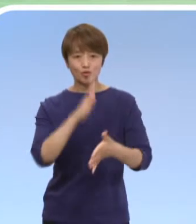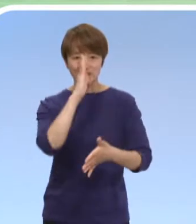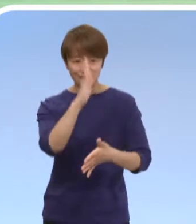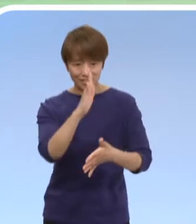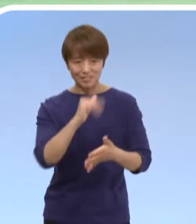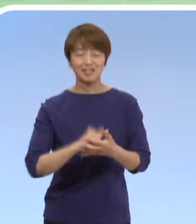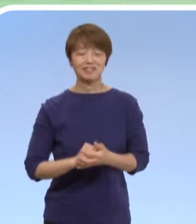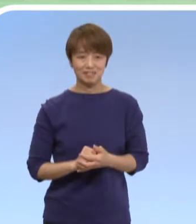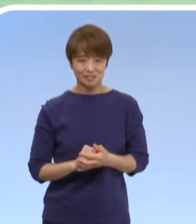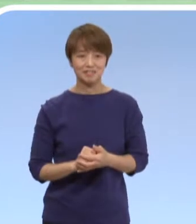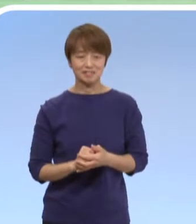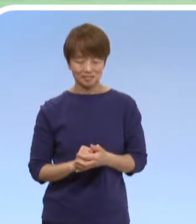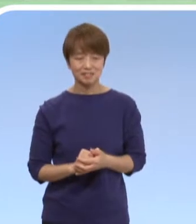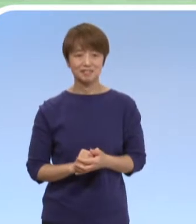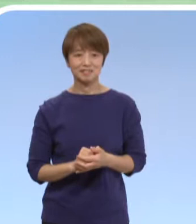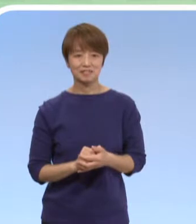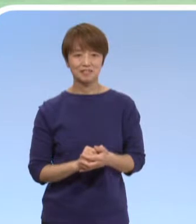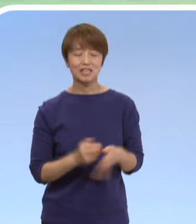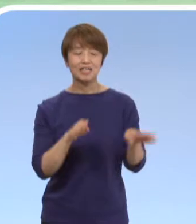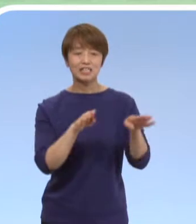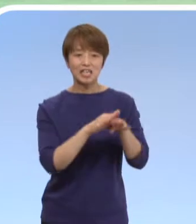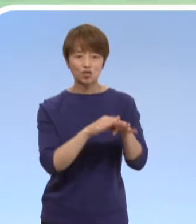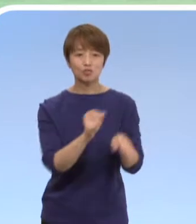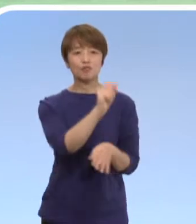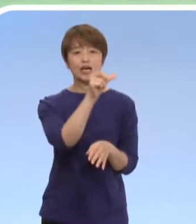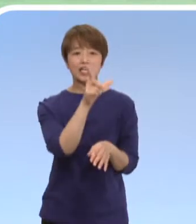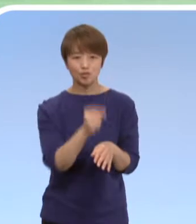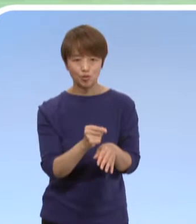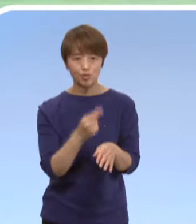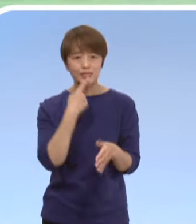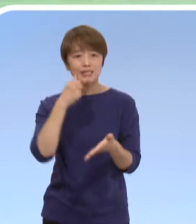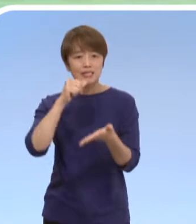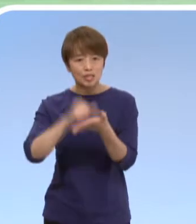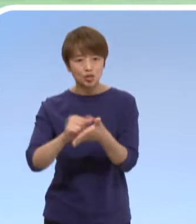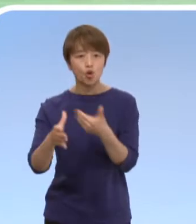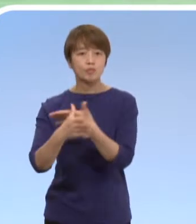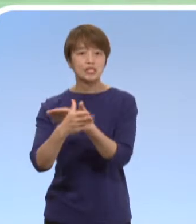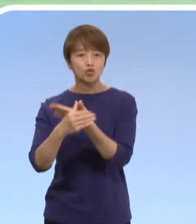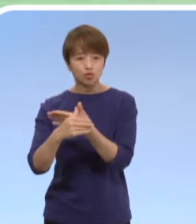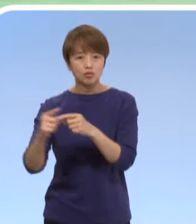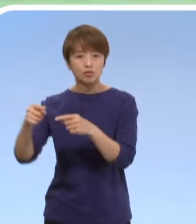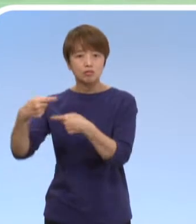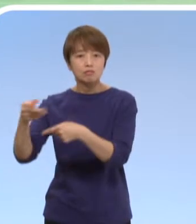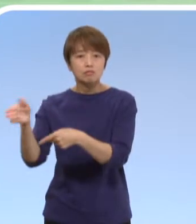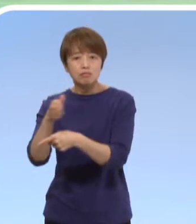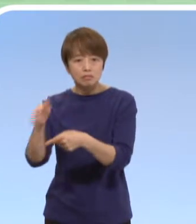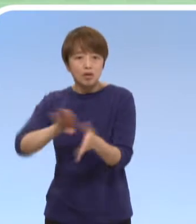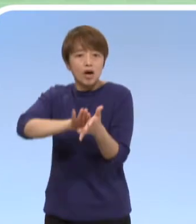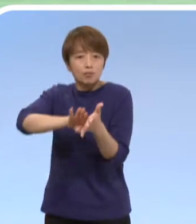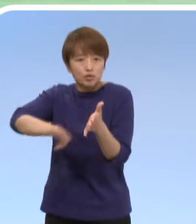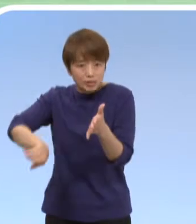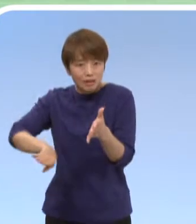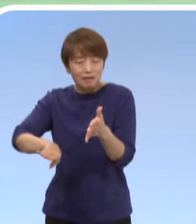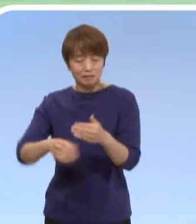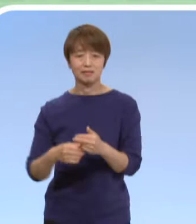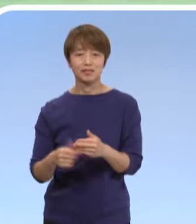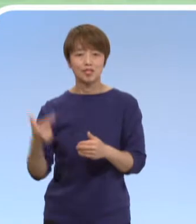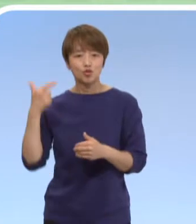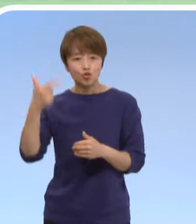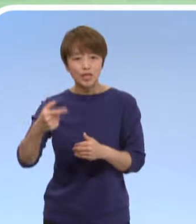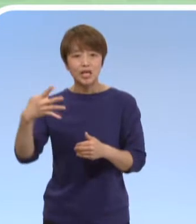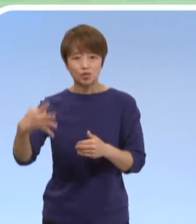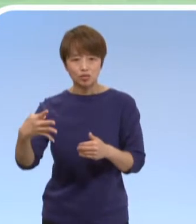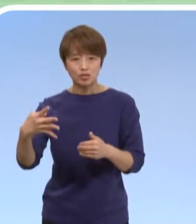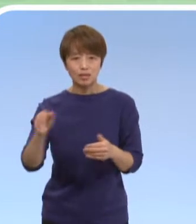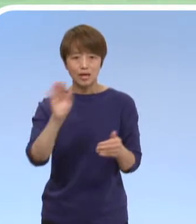だけ。利用可能時間は月、日、祝日、年末年始を除く夕